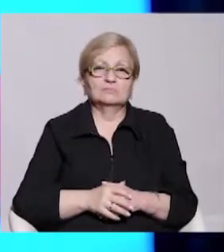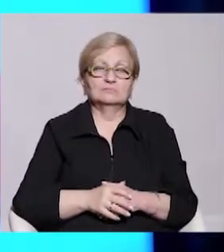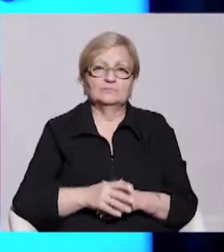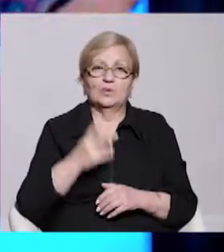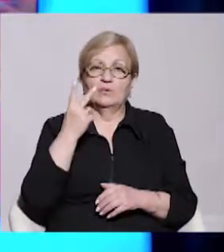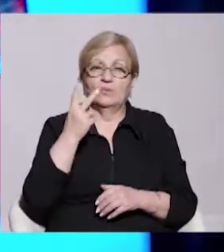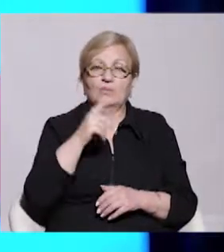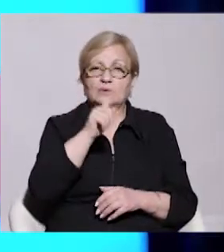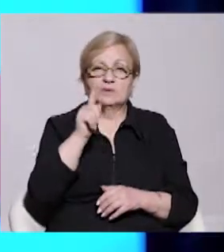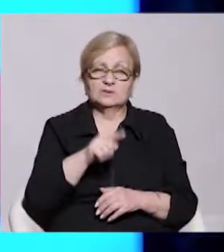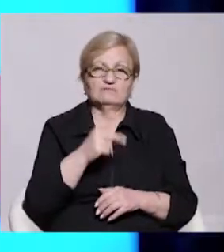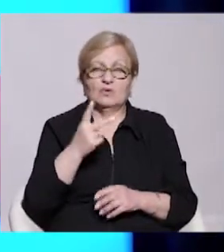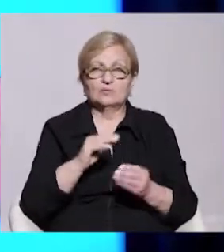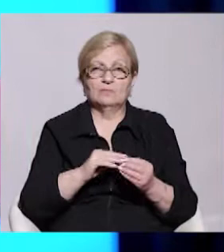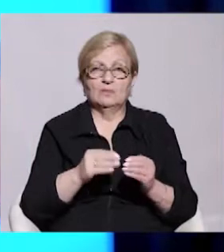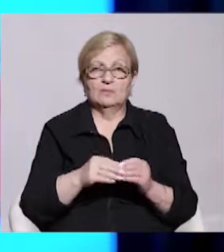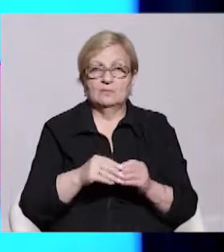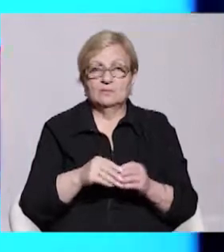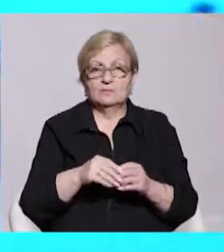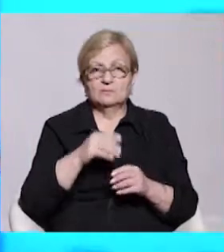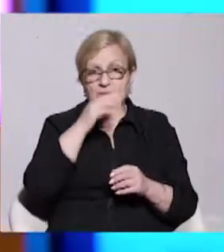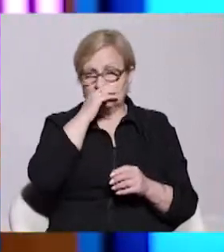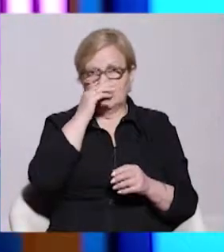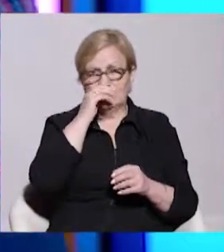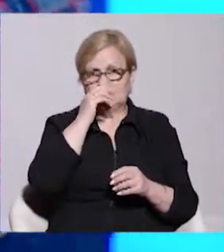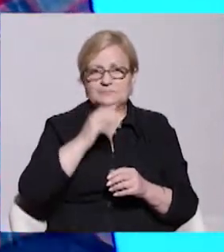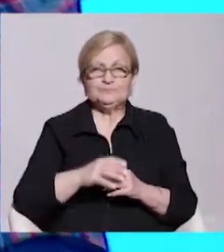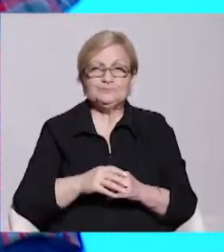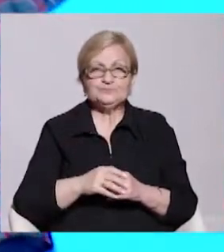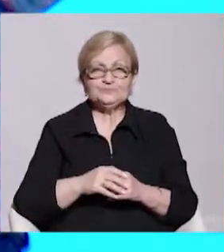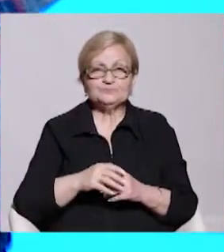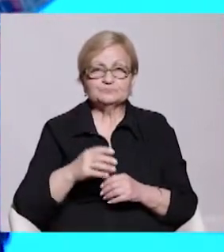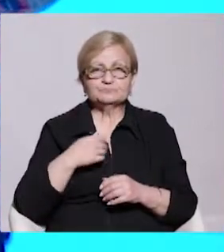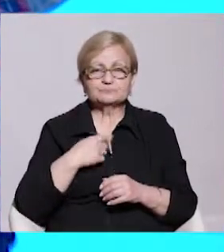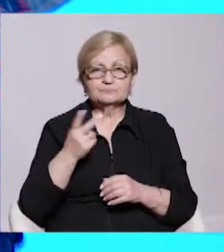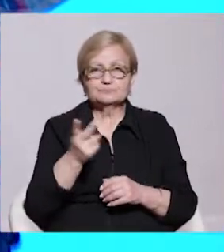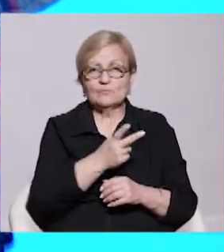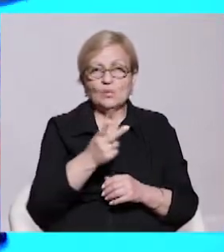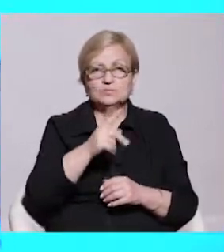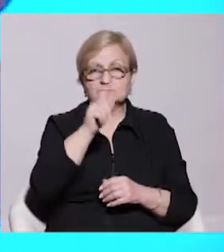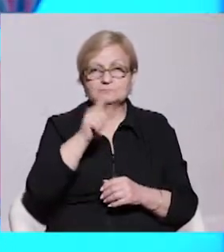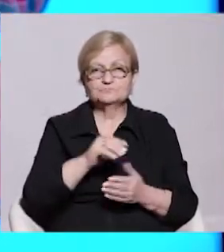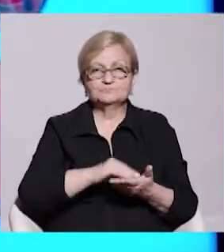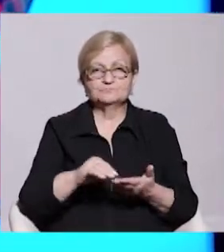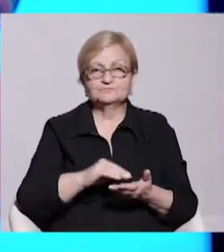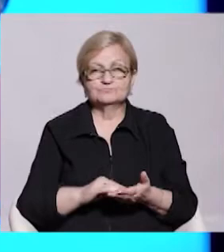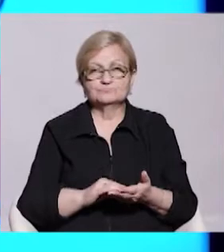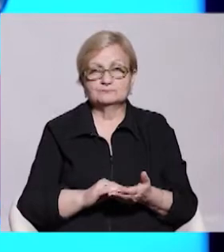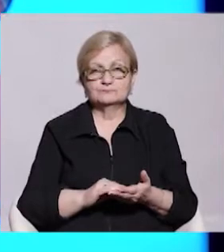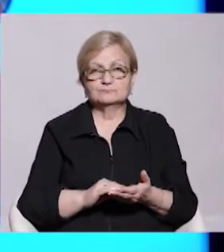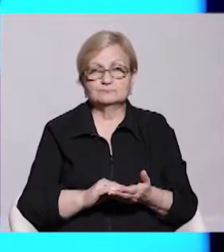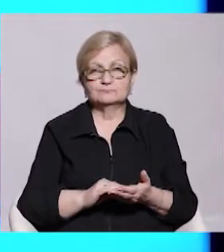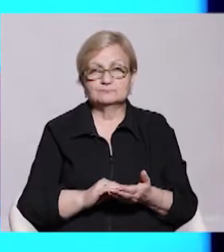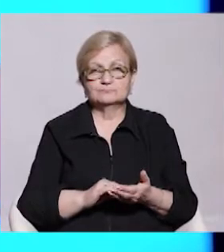ორი კითხვა, ორი პრობლემა. ახლა ნახეთ, მე აქ ორივე კითხვა დავწერე, მაგრამ დავაკვირდეთ ერთ